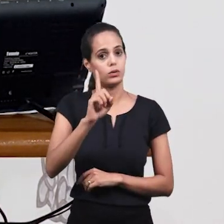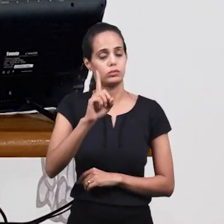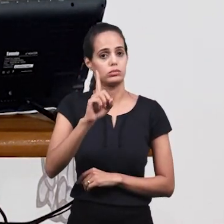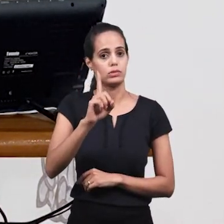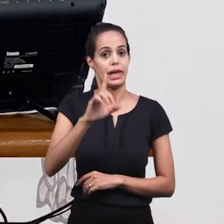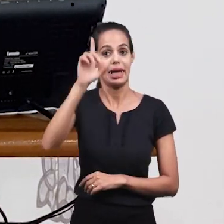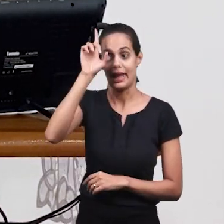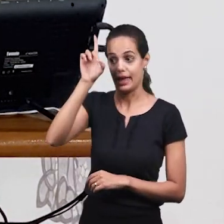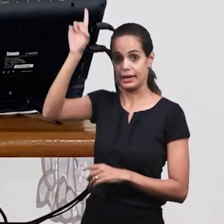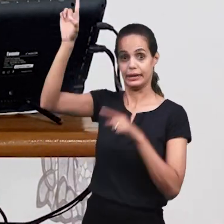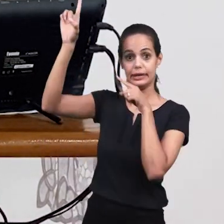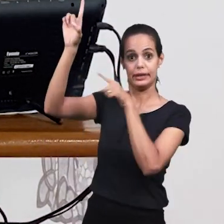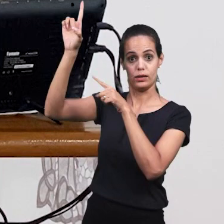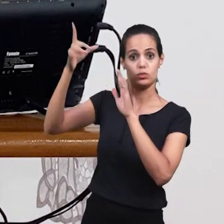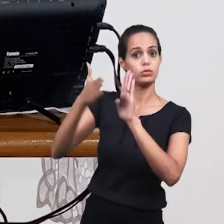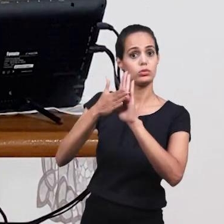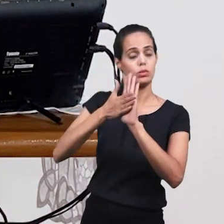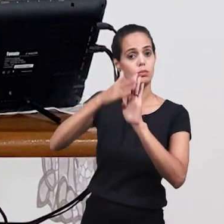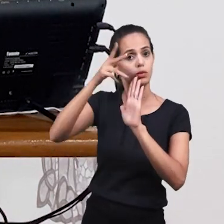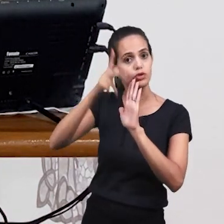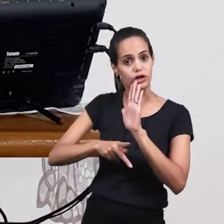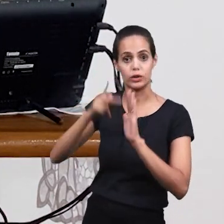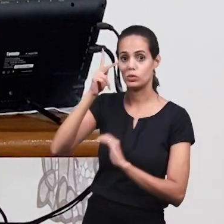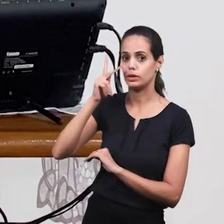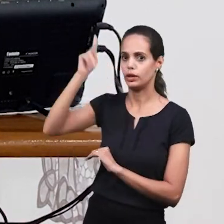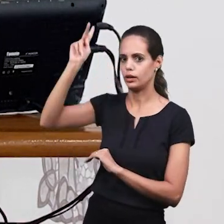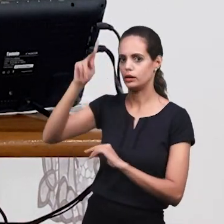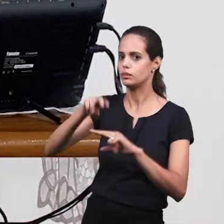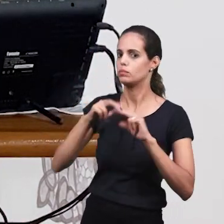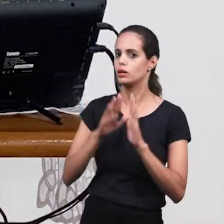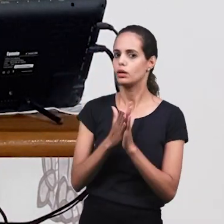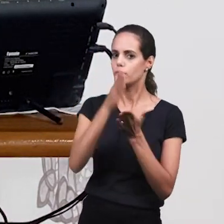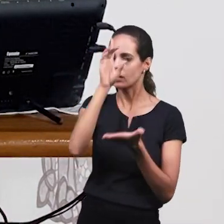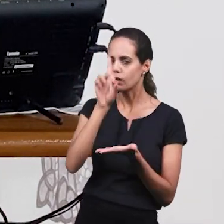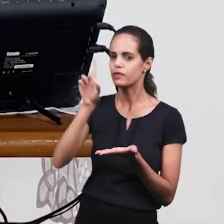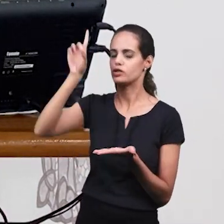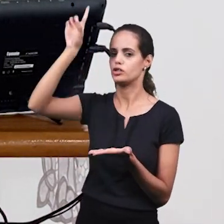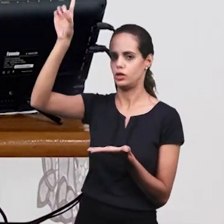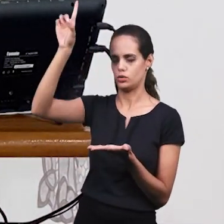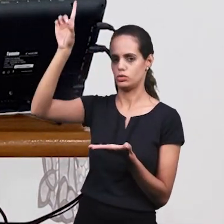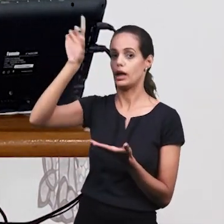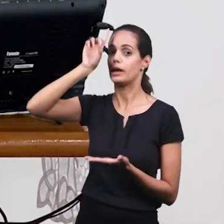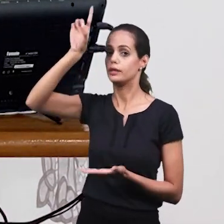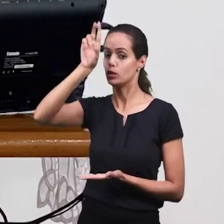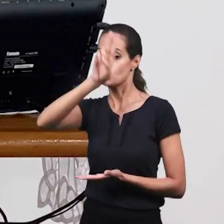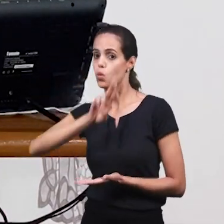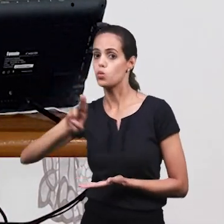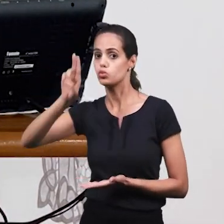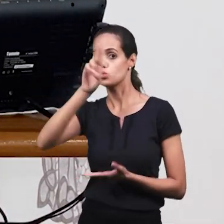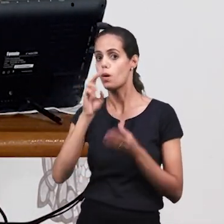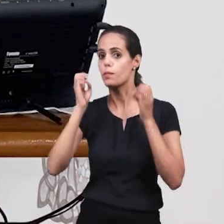du Seigneur, les choses ont été établies. Donc la manière, la forme,